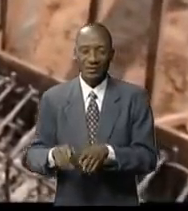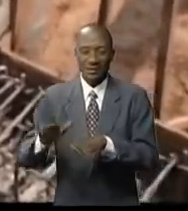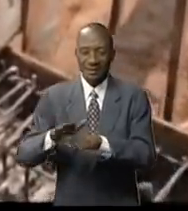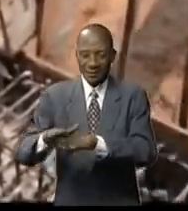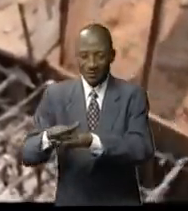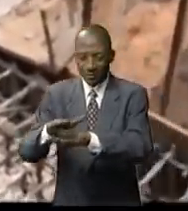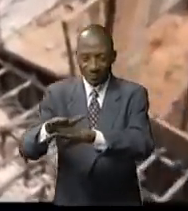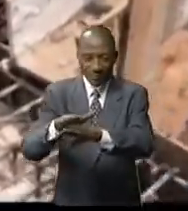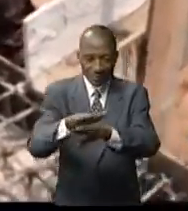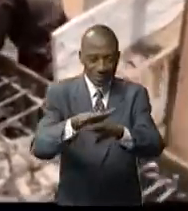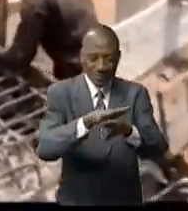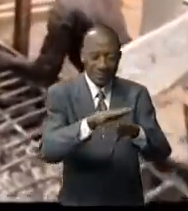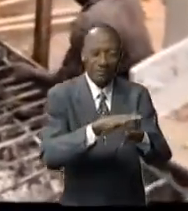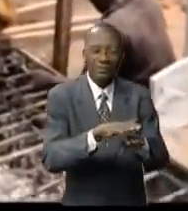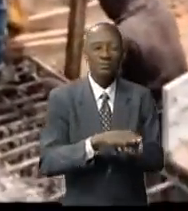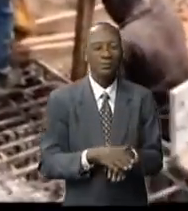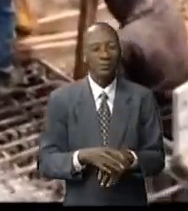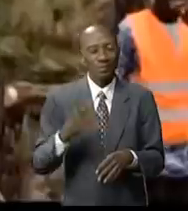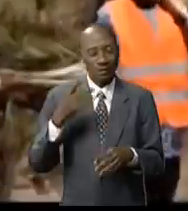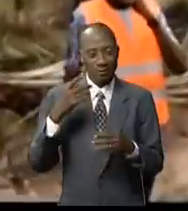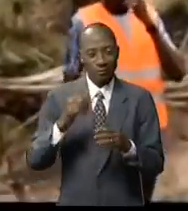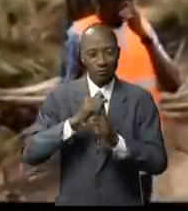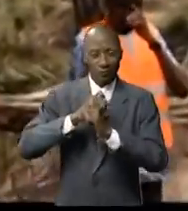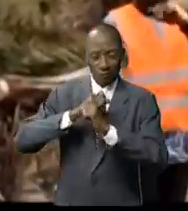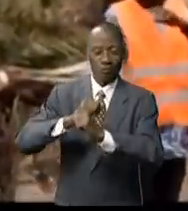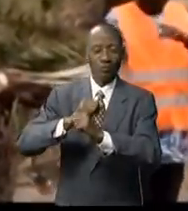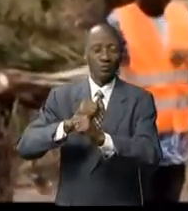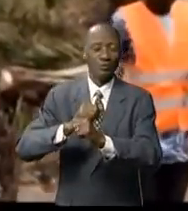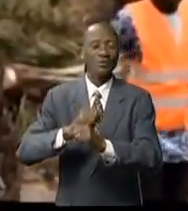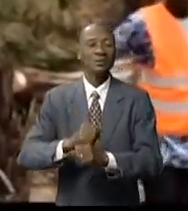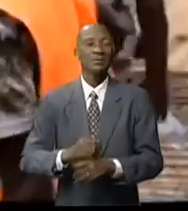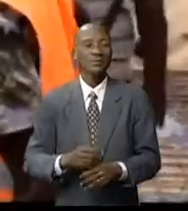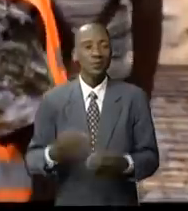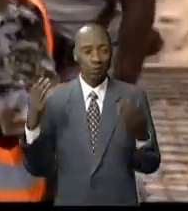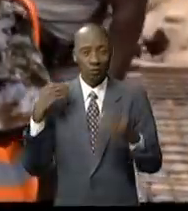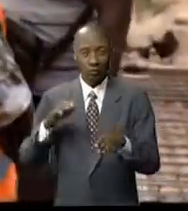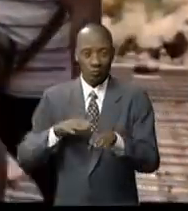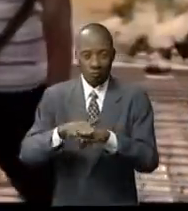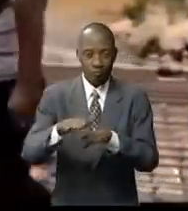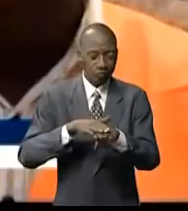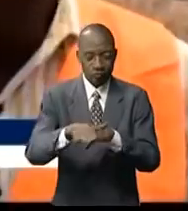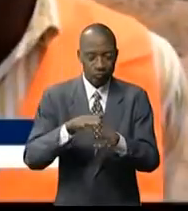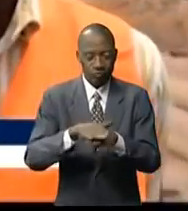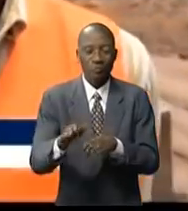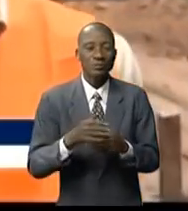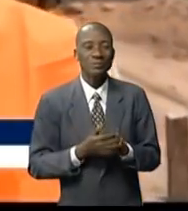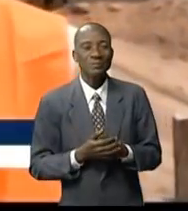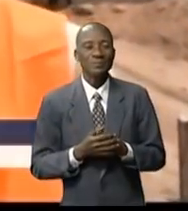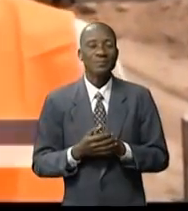supporter la charge des véhicules et des passants. Le chef de chantier de l'office de route donne de précisions. Là, on